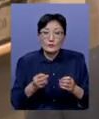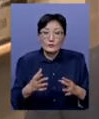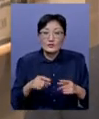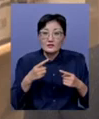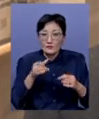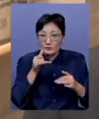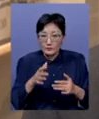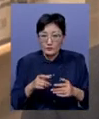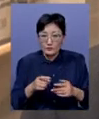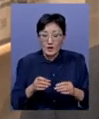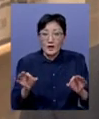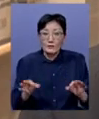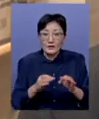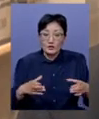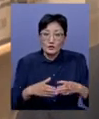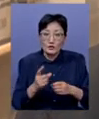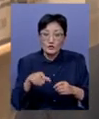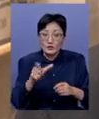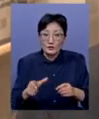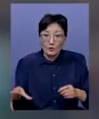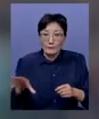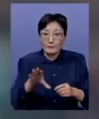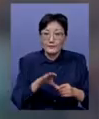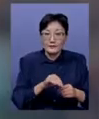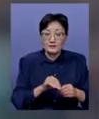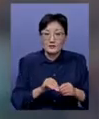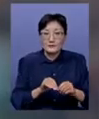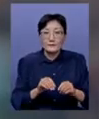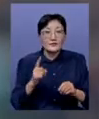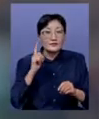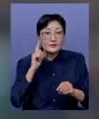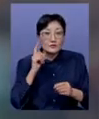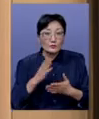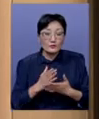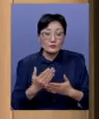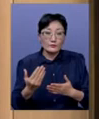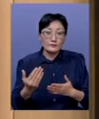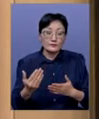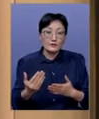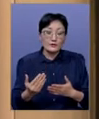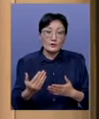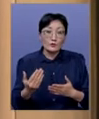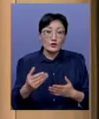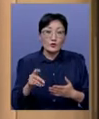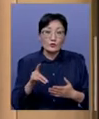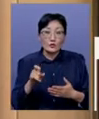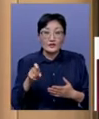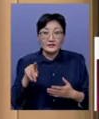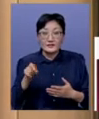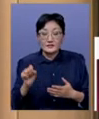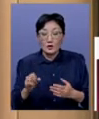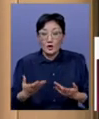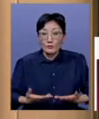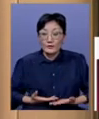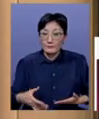емес. Оркестрде 100 адам болса, 100 адамның бәрін қала ойнағанын естіп отырады. Бұл кісінің тағдыры да, несі де, өмірі